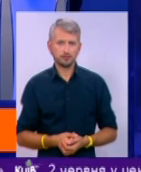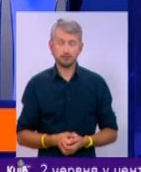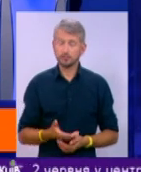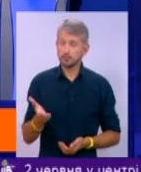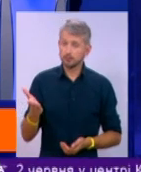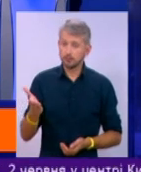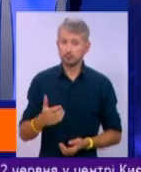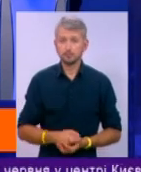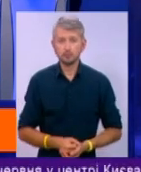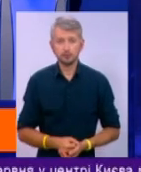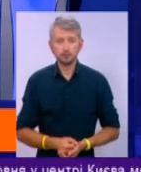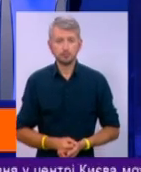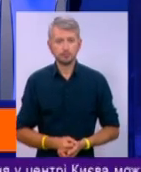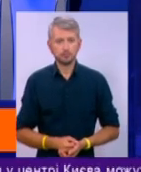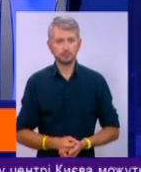Ігор.